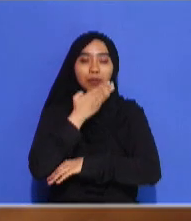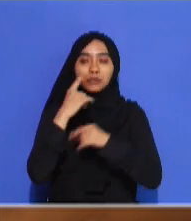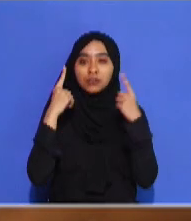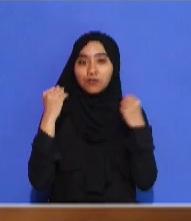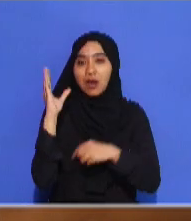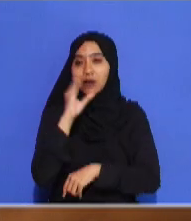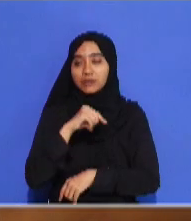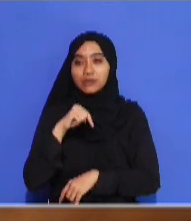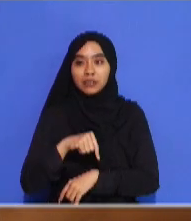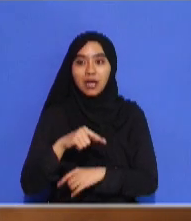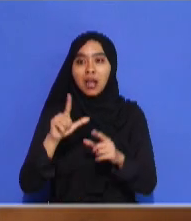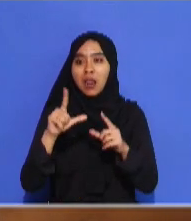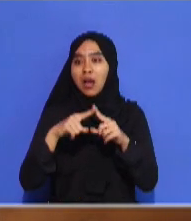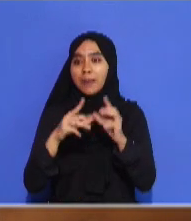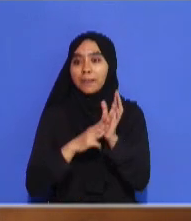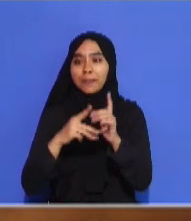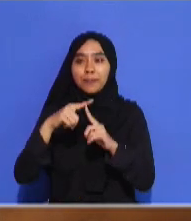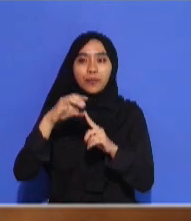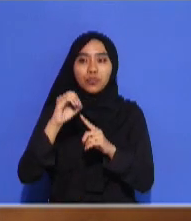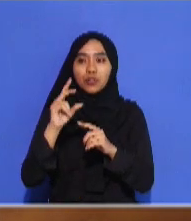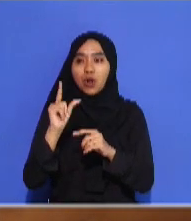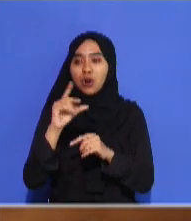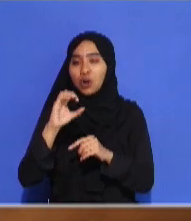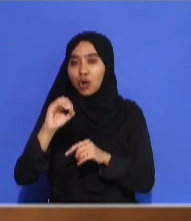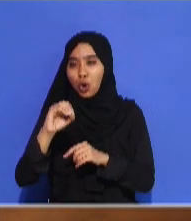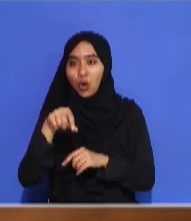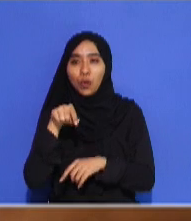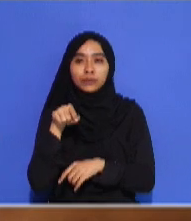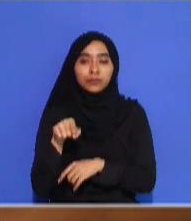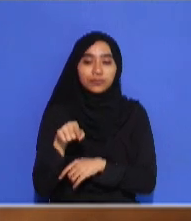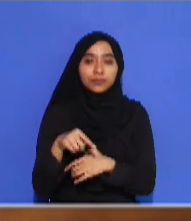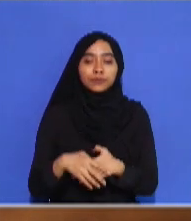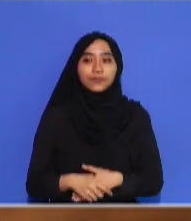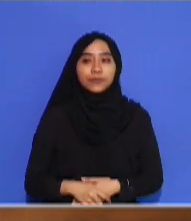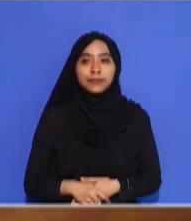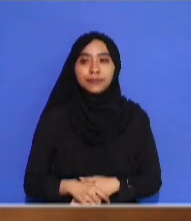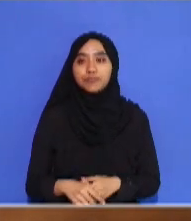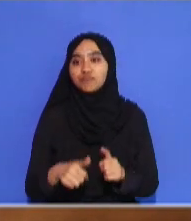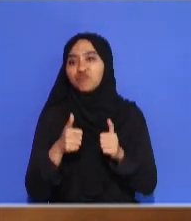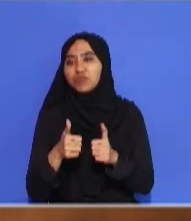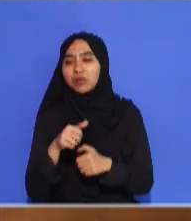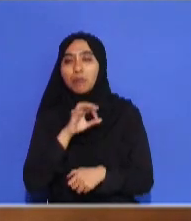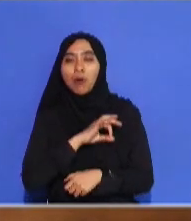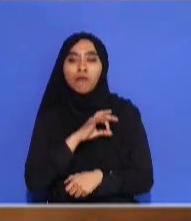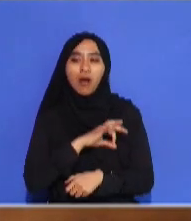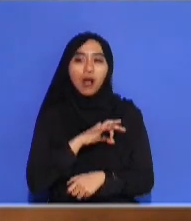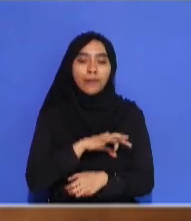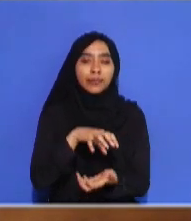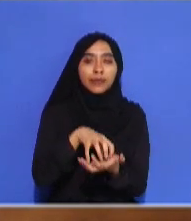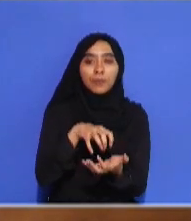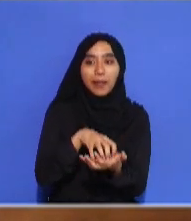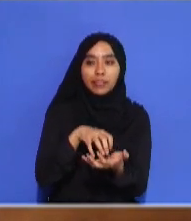para pemirs lamar utawi ingkang asring dipun sebat kemlandingan kejawi saged dipunosaken Min bahan